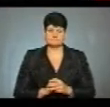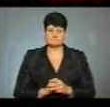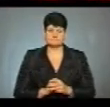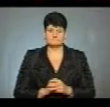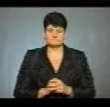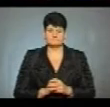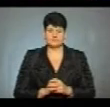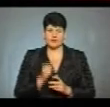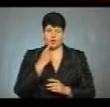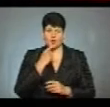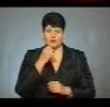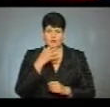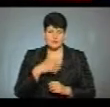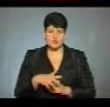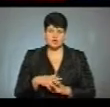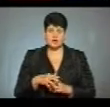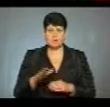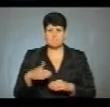Критична кровотеча. Справа стегно.